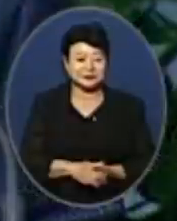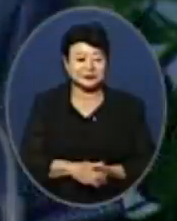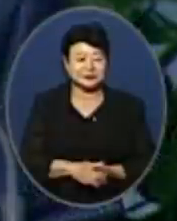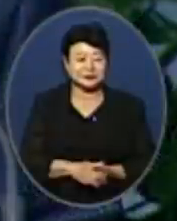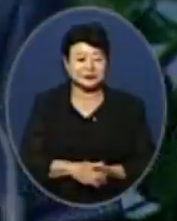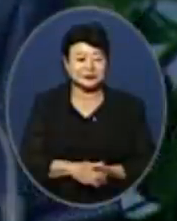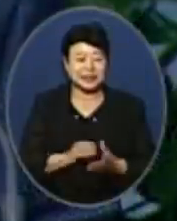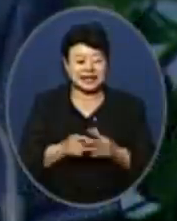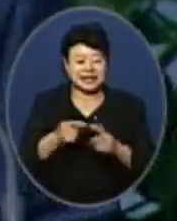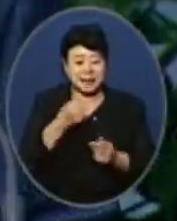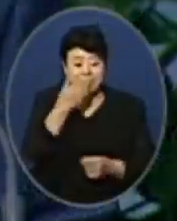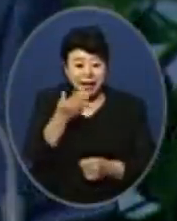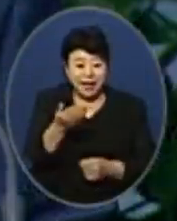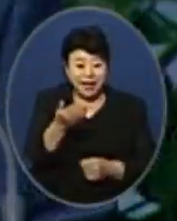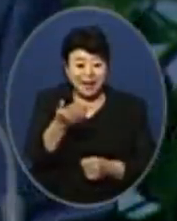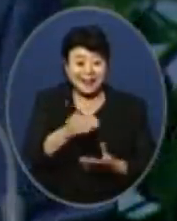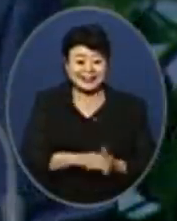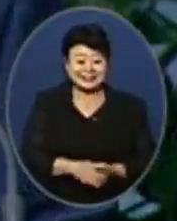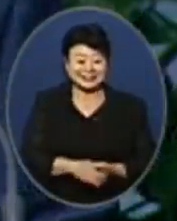이해가 갑니까?